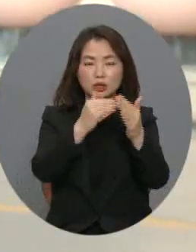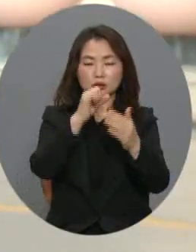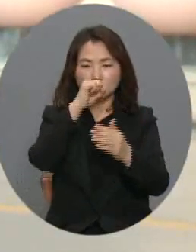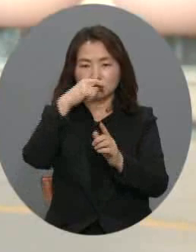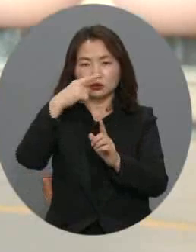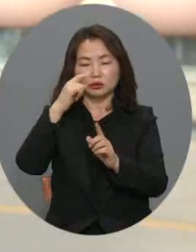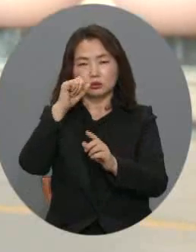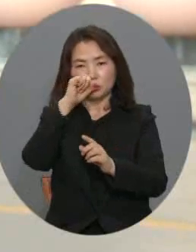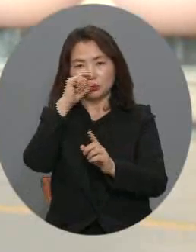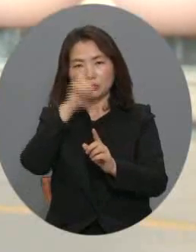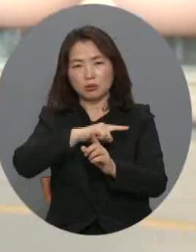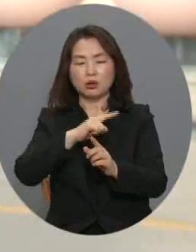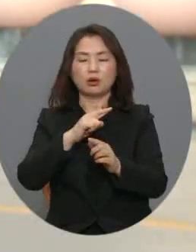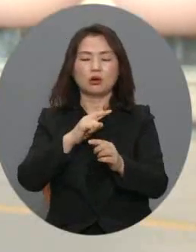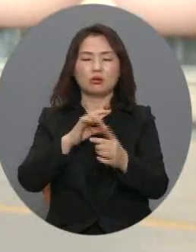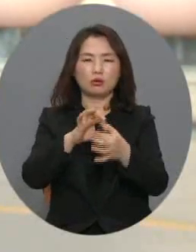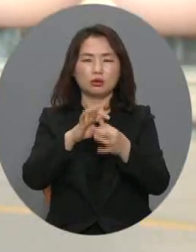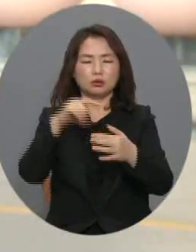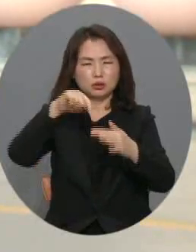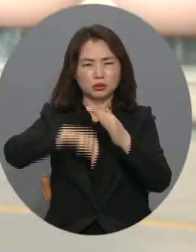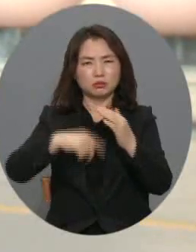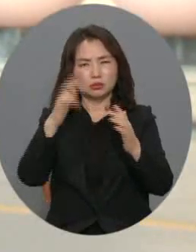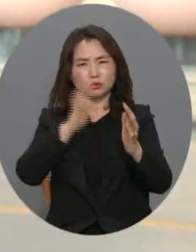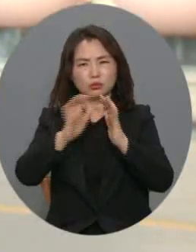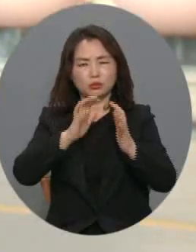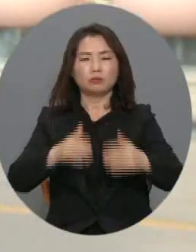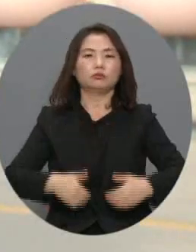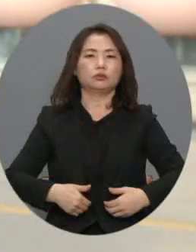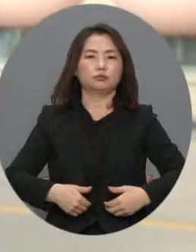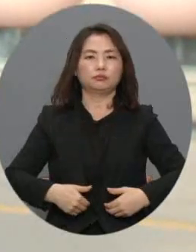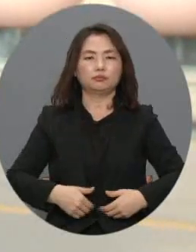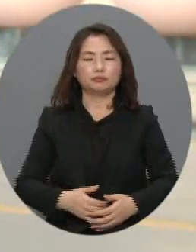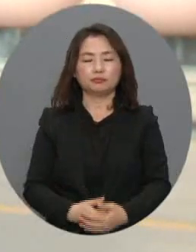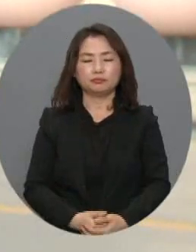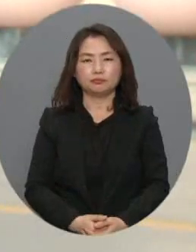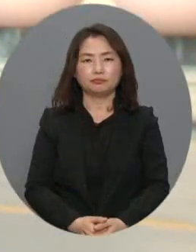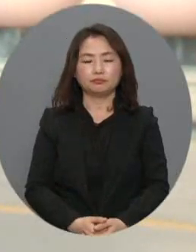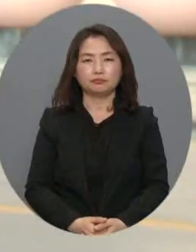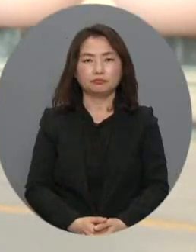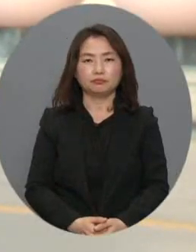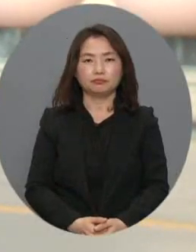보다 깊이 있는 논의와 검증이 필요해 보입니다. MBC 뉴스 조재한입니다.